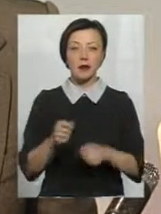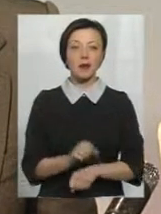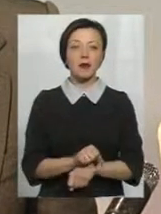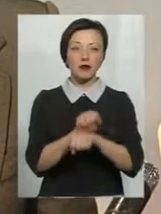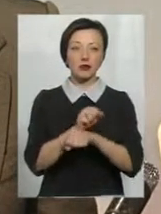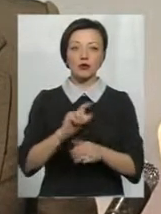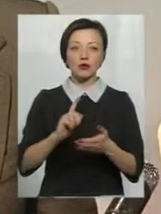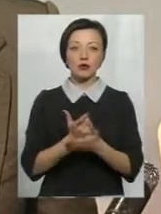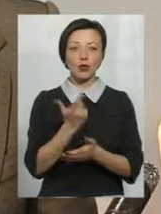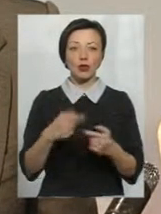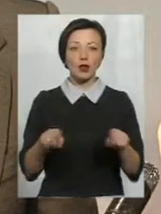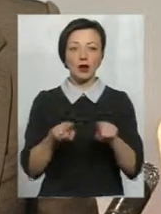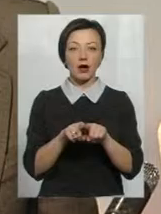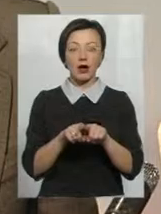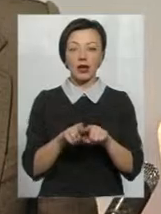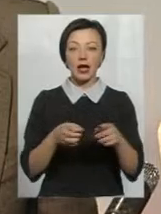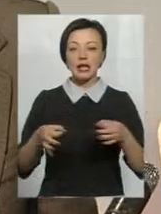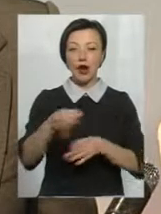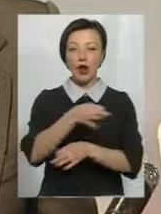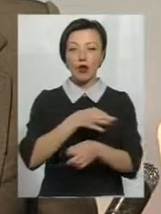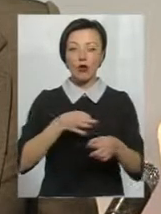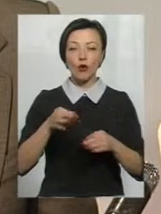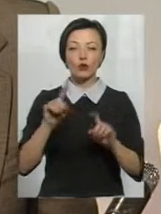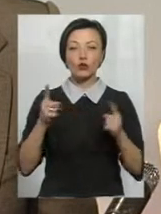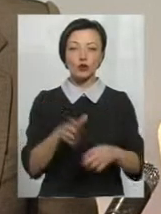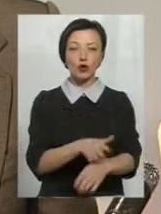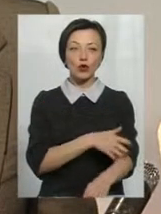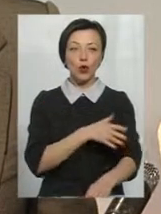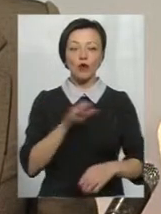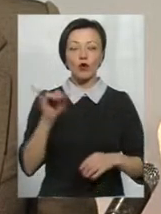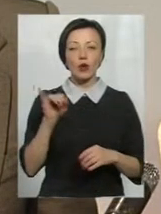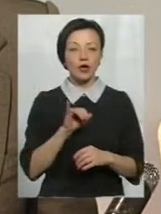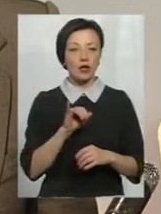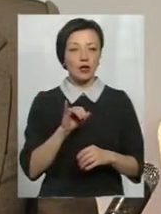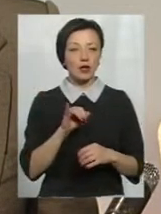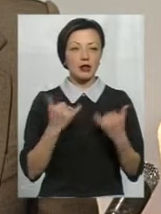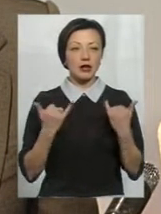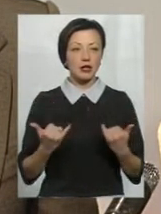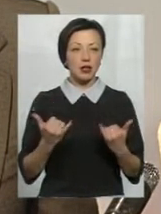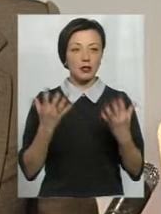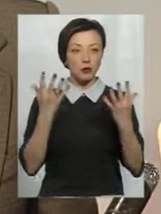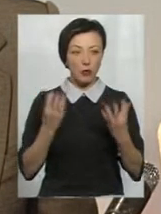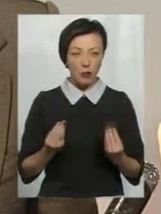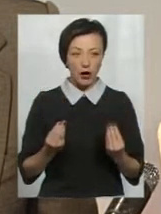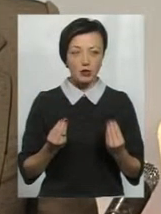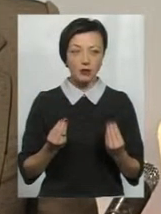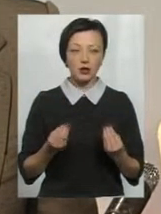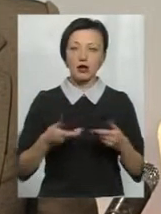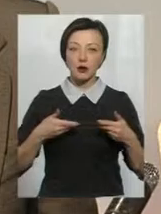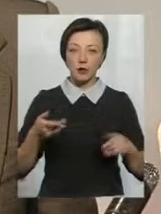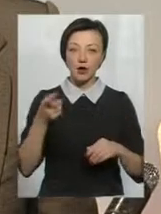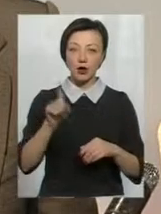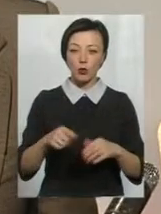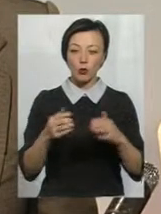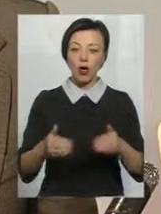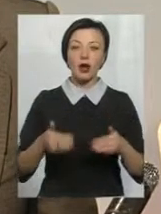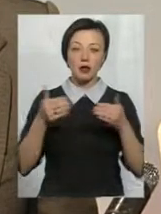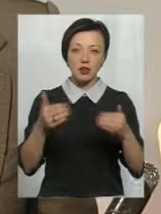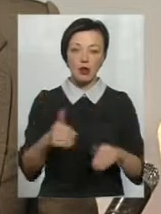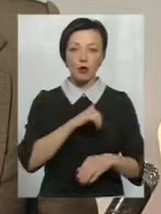нас діалог такий вже йде дуже довго, і на даний момент ми на тому етапі, що ми хочемо